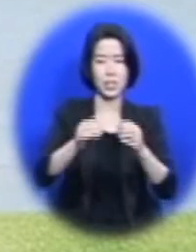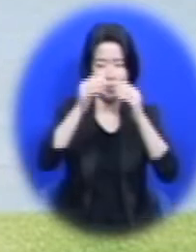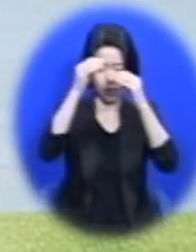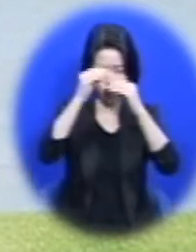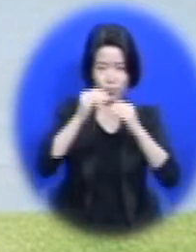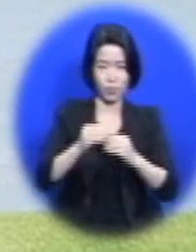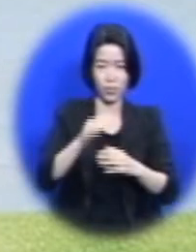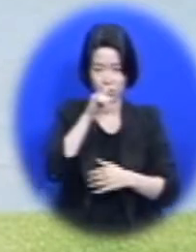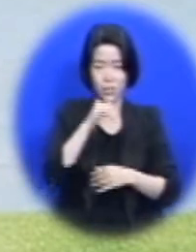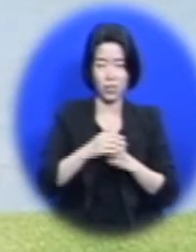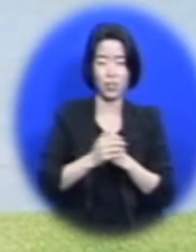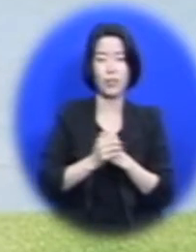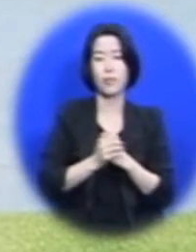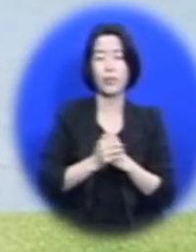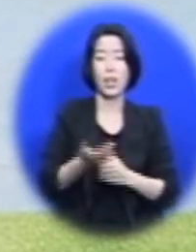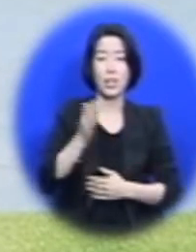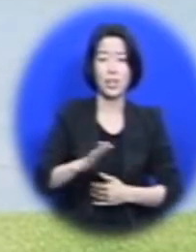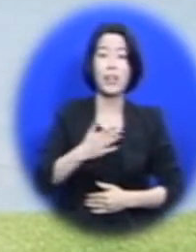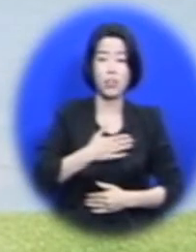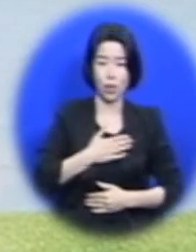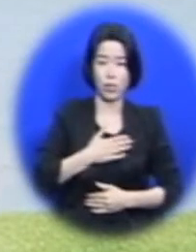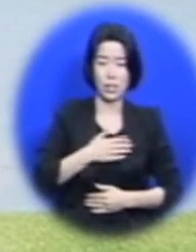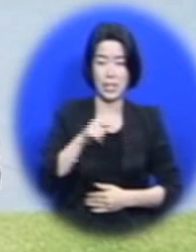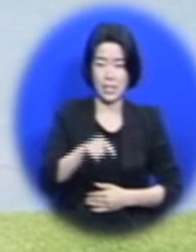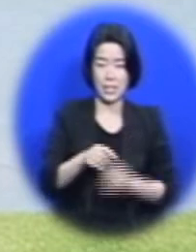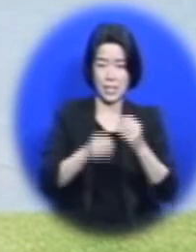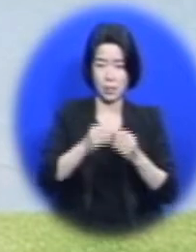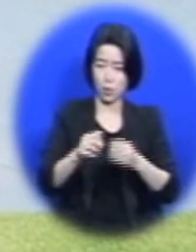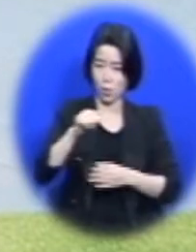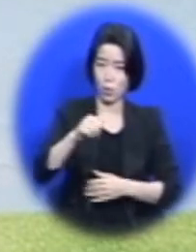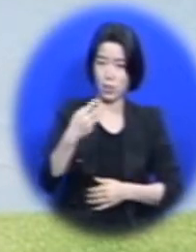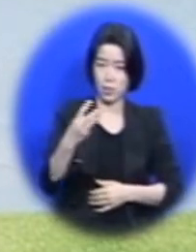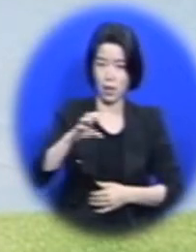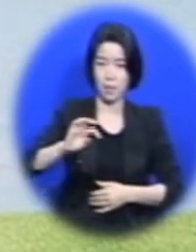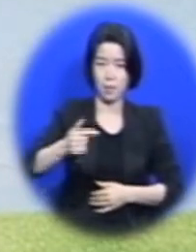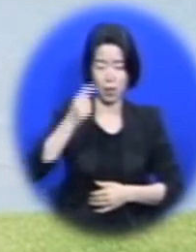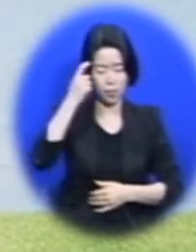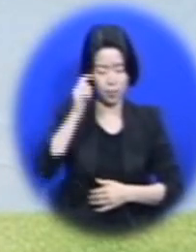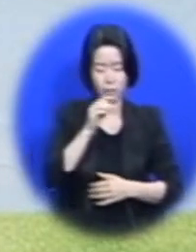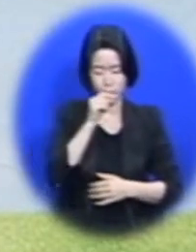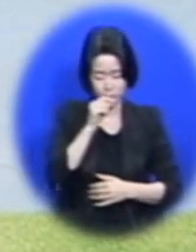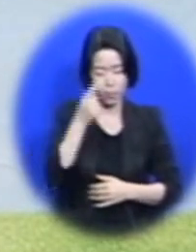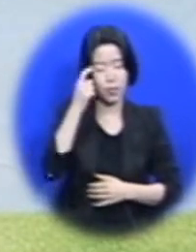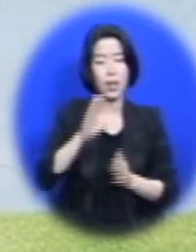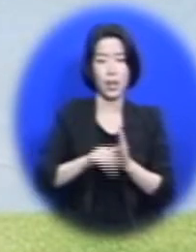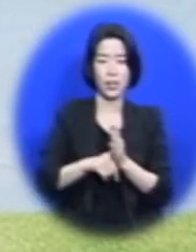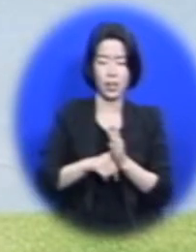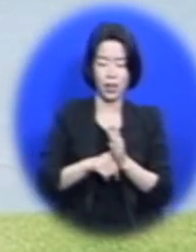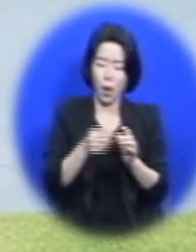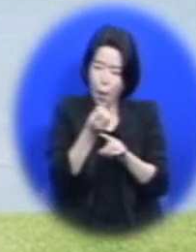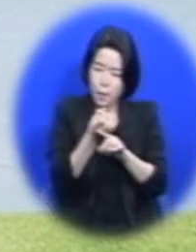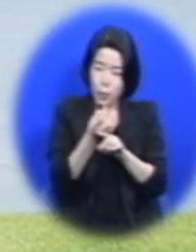절절히 흐르는 시편입니다. 그런데 저는 이 시편 53편을 묵상하면서 아주 보석